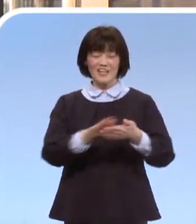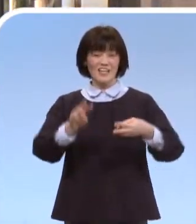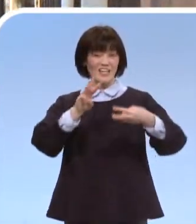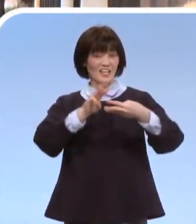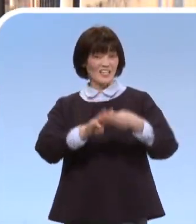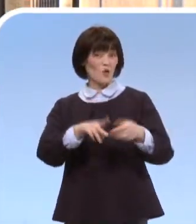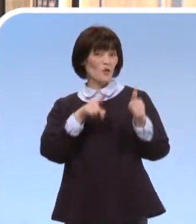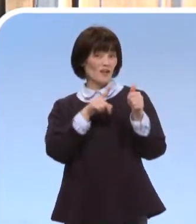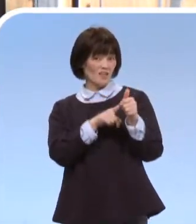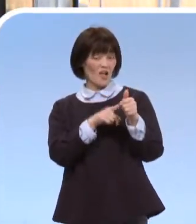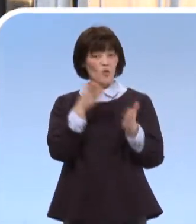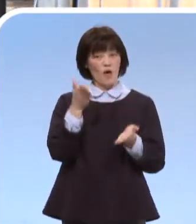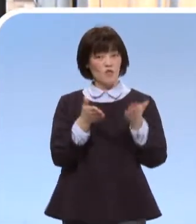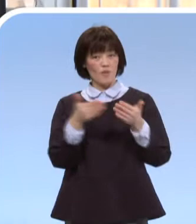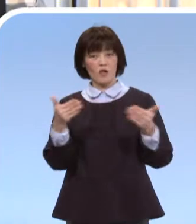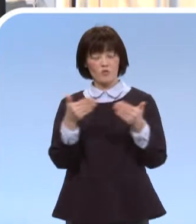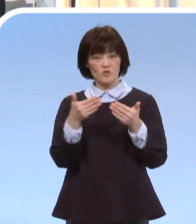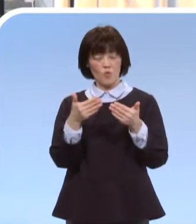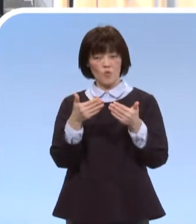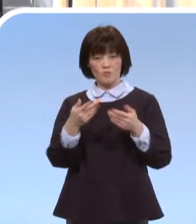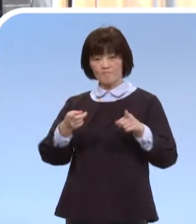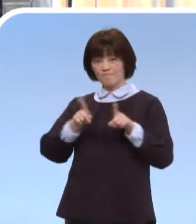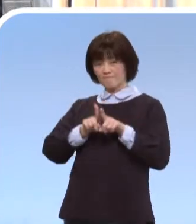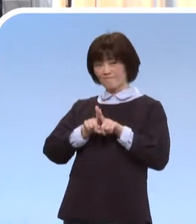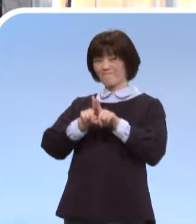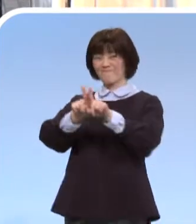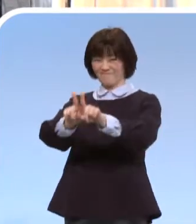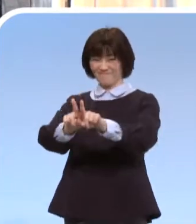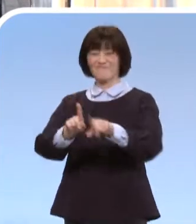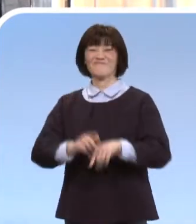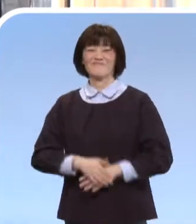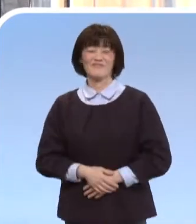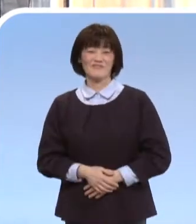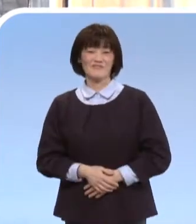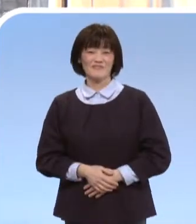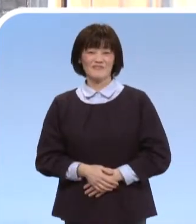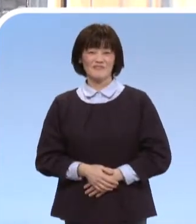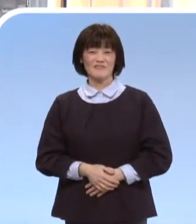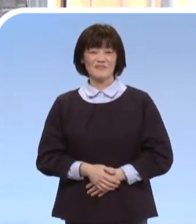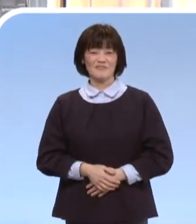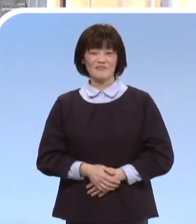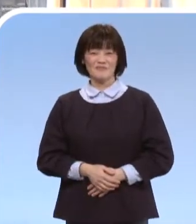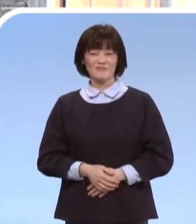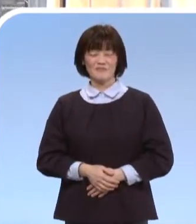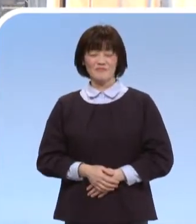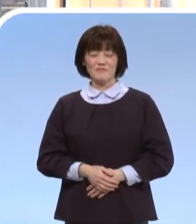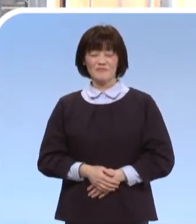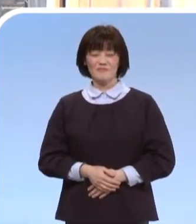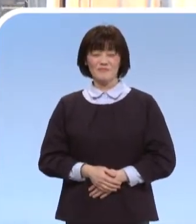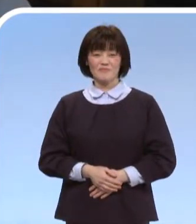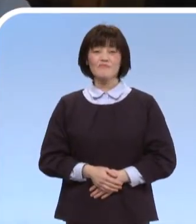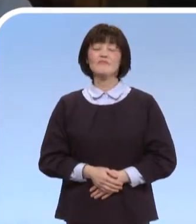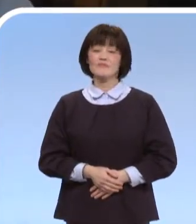ということで早速清田さんのヘルパー業務に同行させていただくことに。